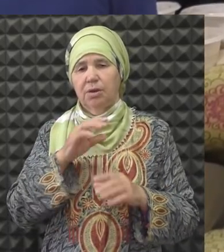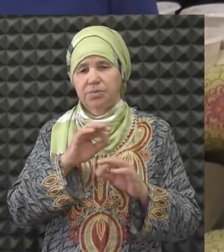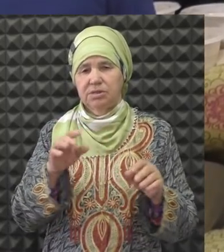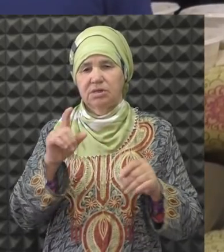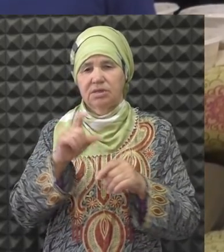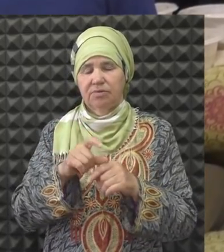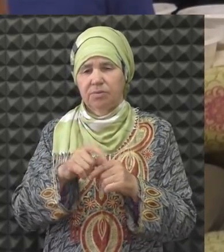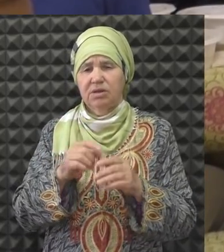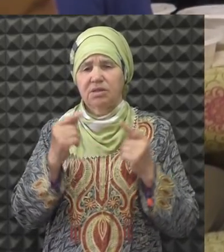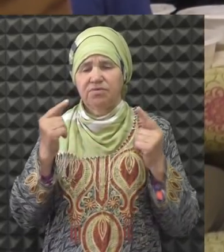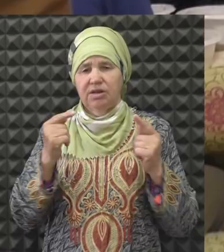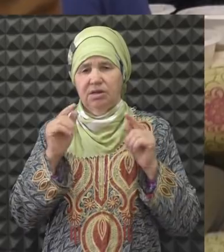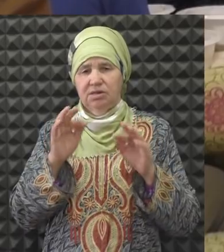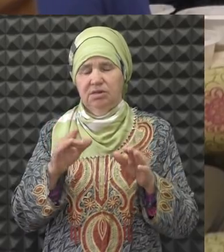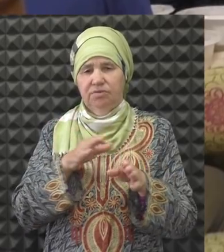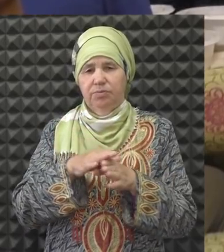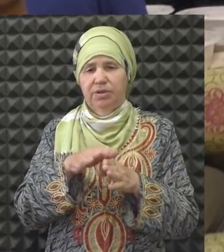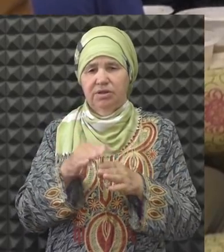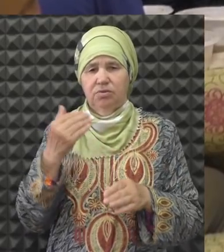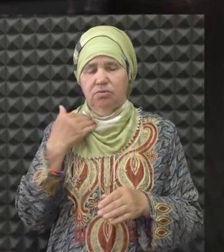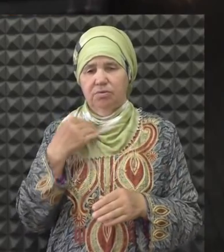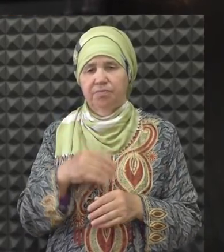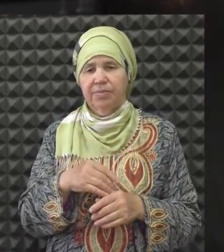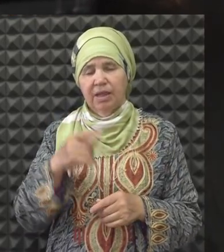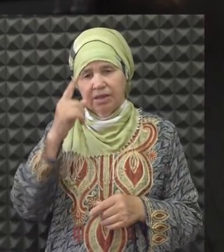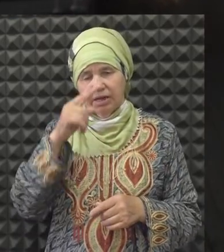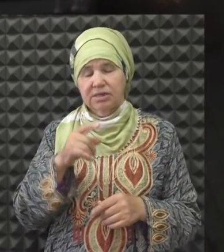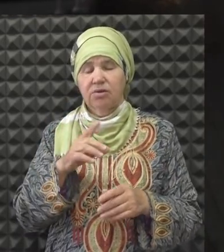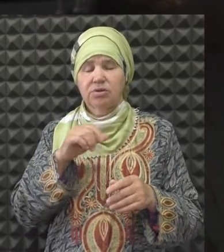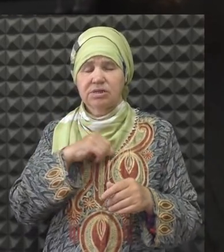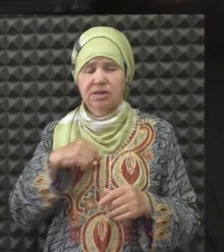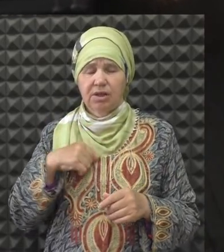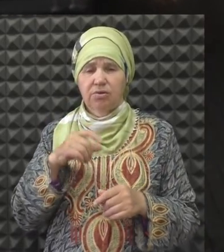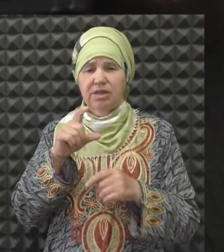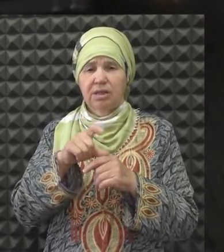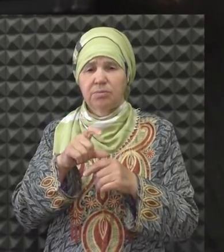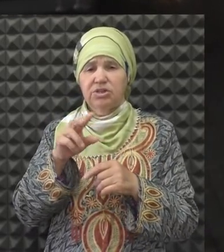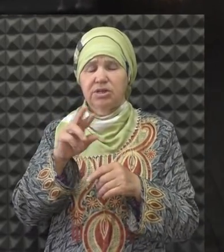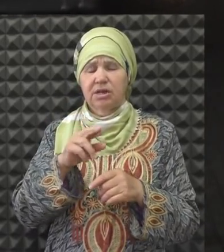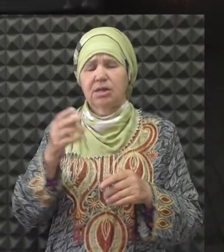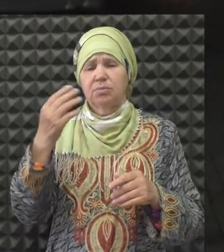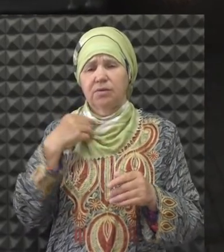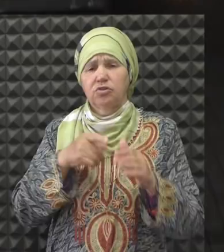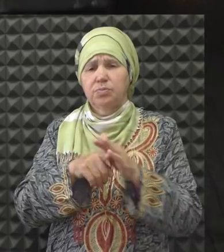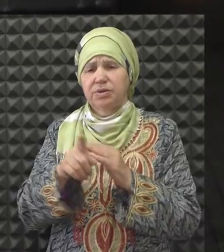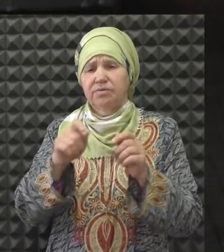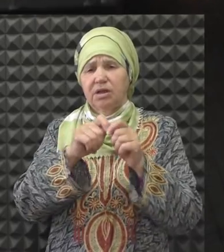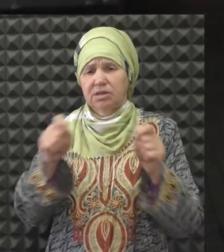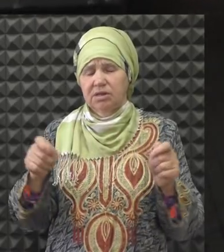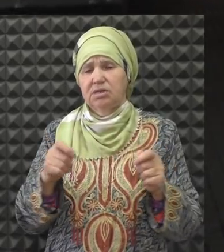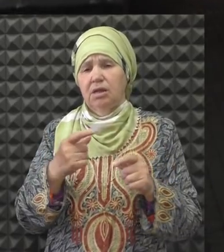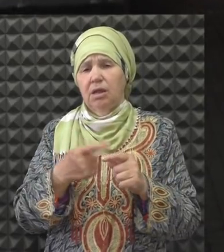людей. Это великий, пример для всех людей. Я фонд «Ердам» знаю, как начиналось, как это все шло, и видел. И, конечно